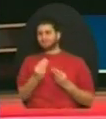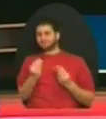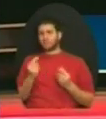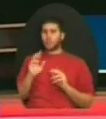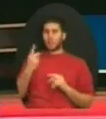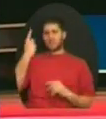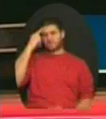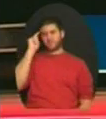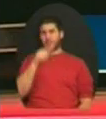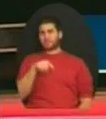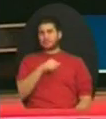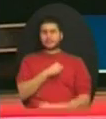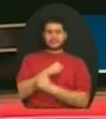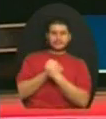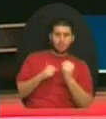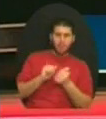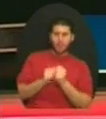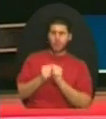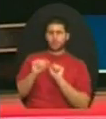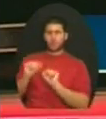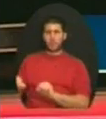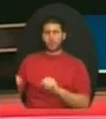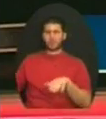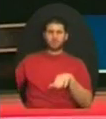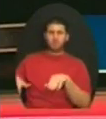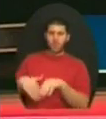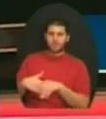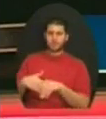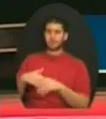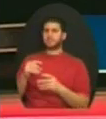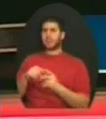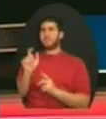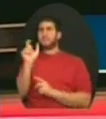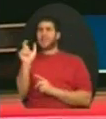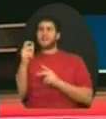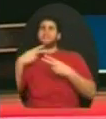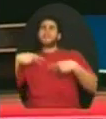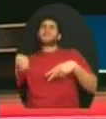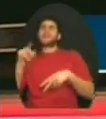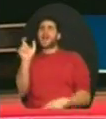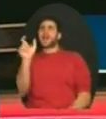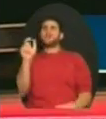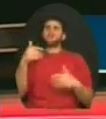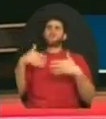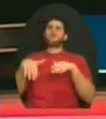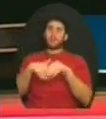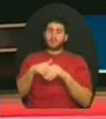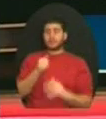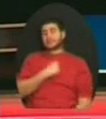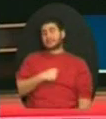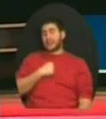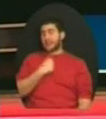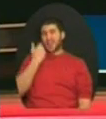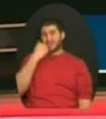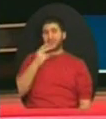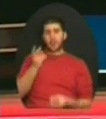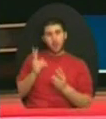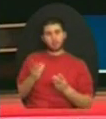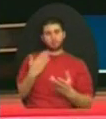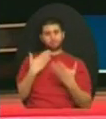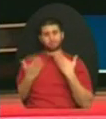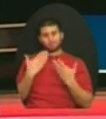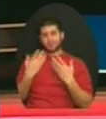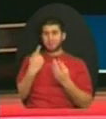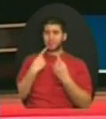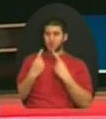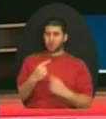יזוהו כשמאל או תומכות שלום, מילה מפחידה מאוד. צר לי, אני חושבת שהן היו יכולות לשבת